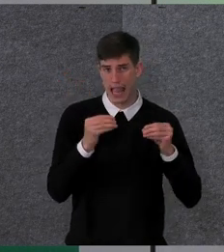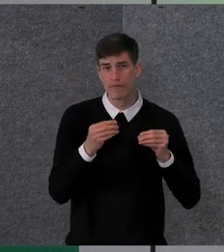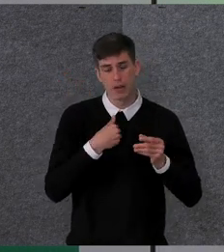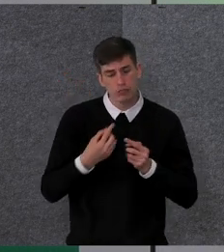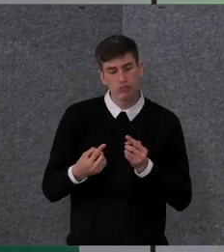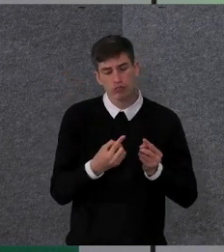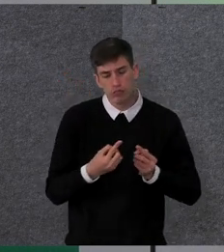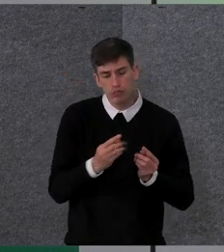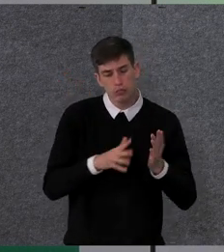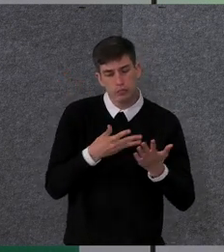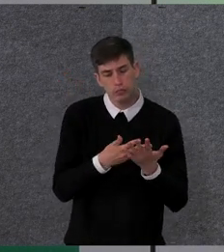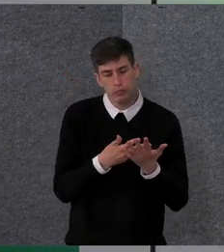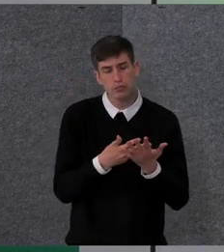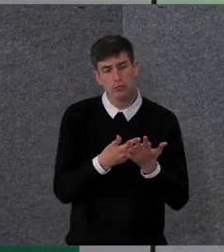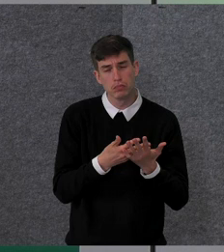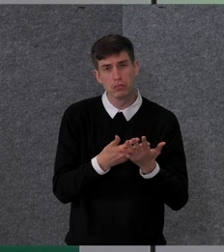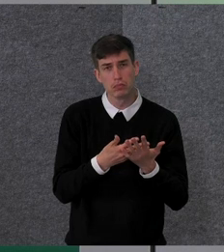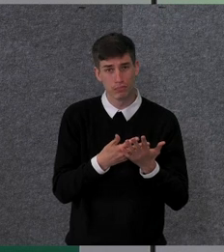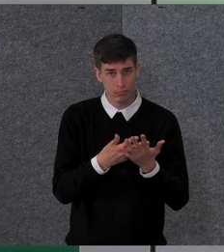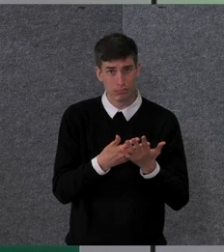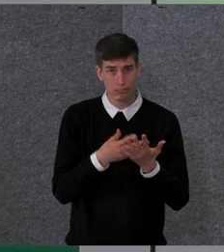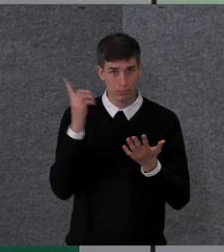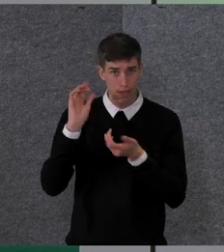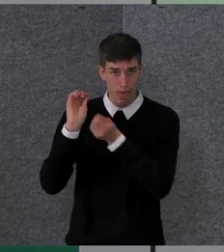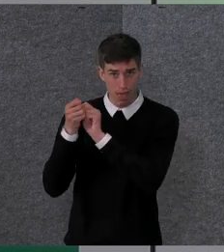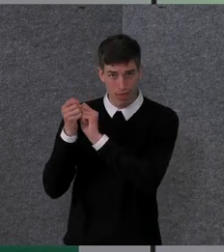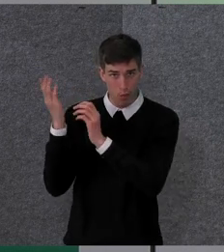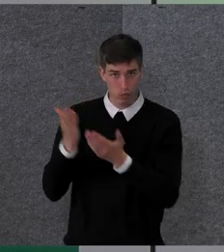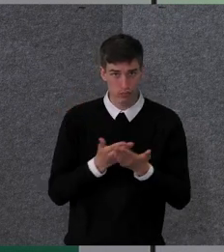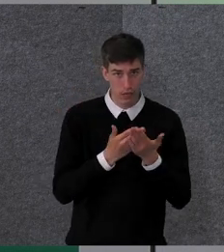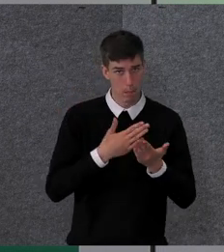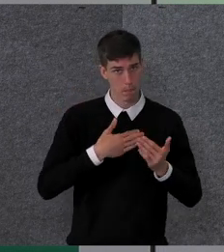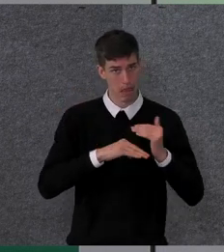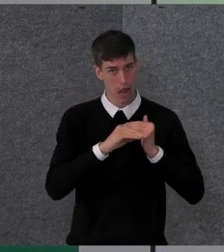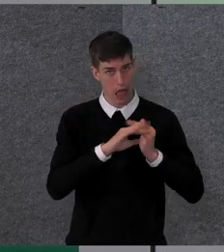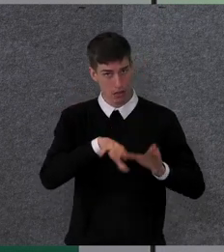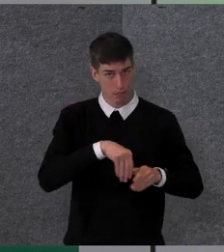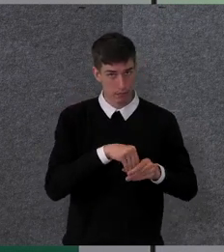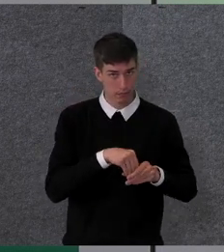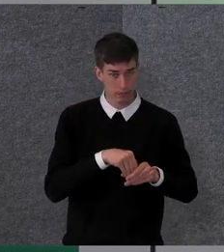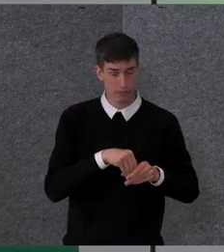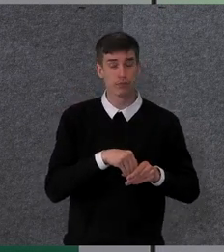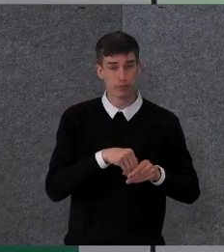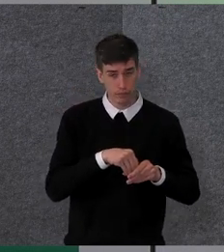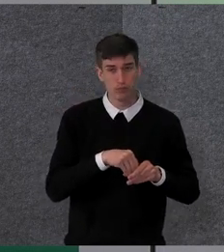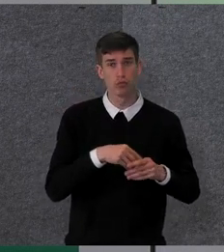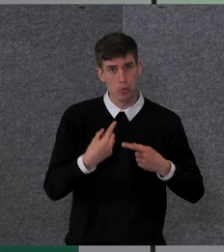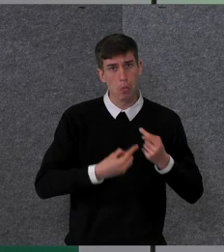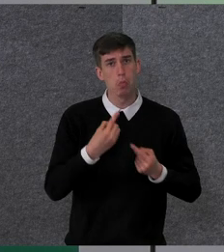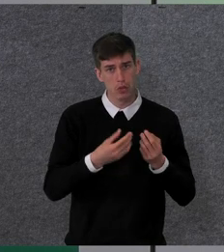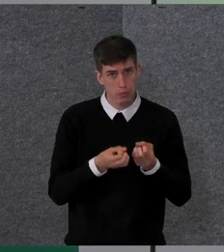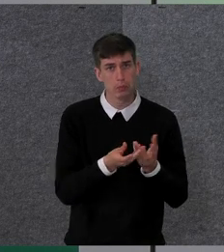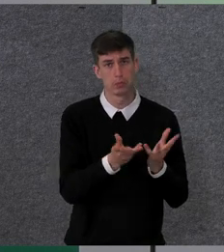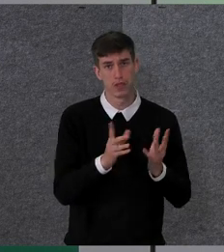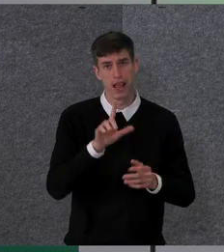um darüber eben zu besprechen, wie übernehmen wir jetzt diese Änderungen in unser Landesstatut. Und das haben wir dann in einem breit angelegten Prozess gemacht.